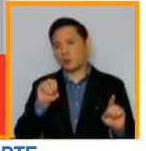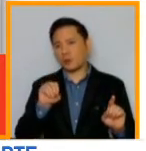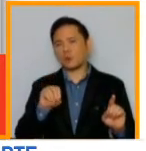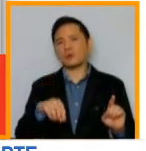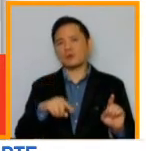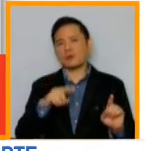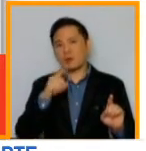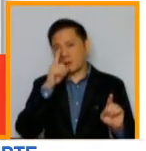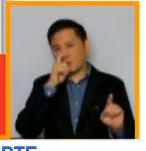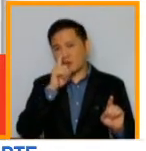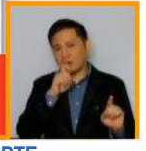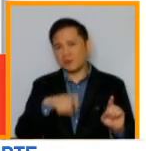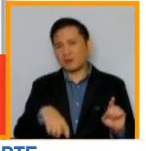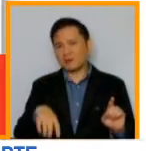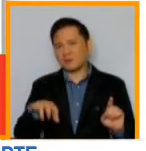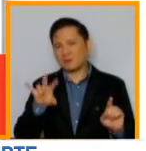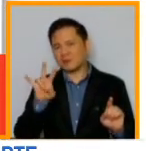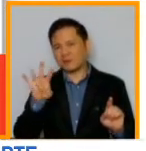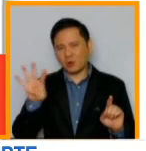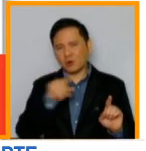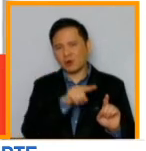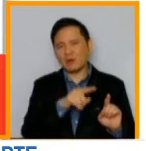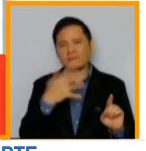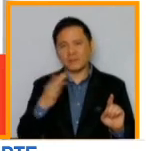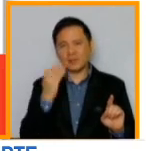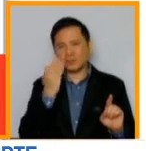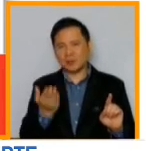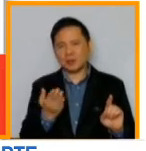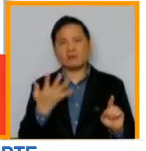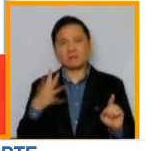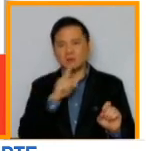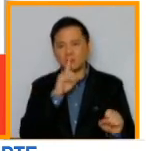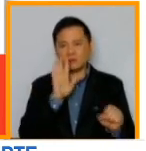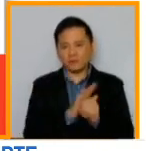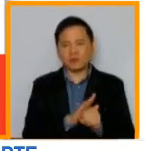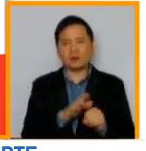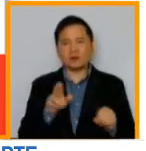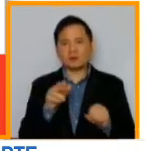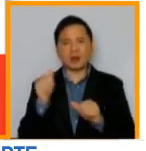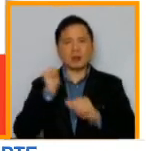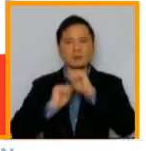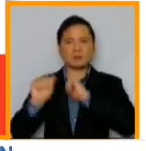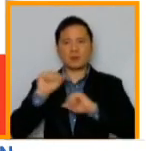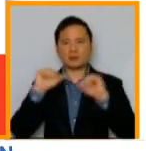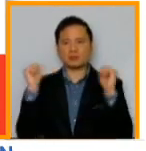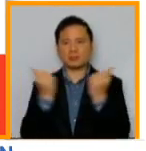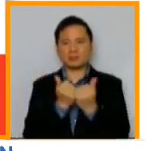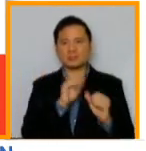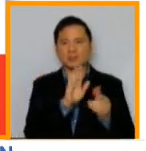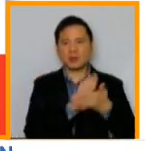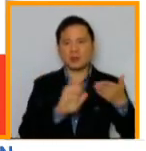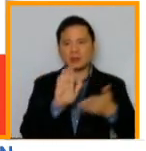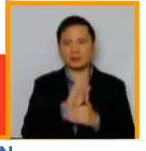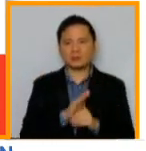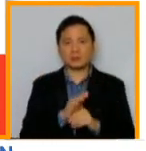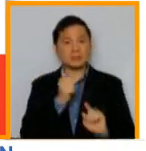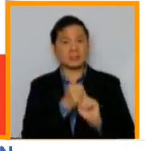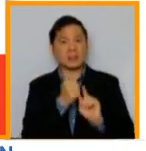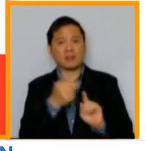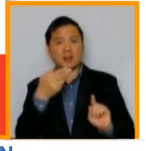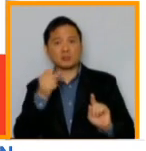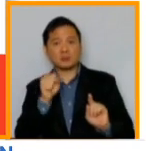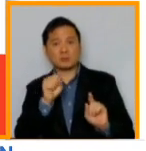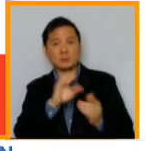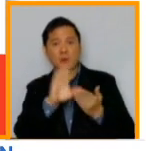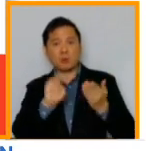Beda University Alumni Association. Si Coach Ato ay longtime coach ng San Beda High School program at nagsilbi ring athletic director